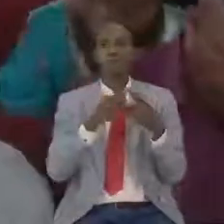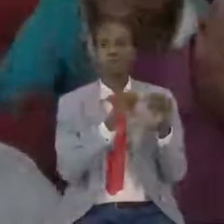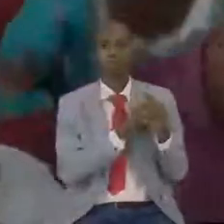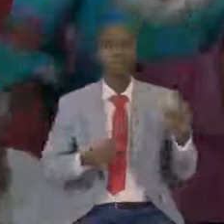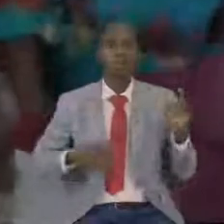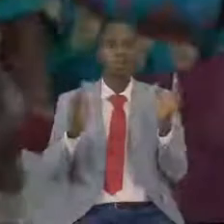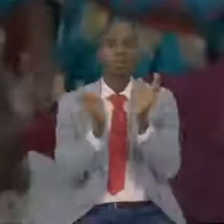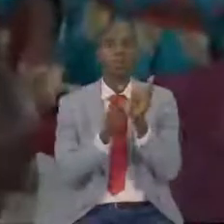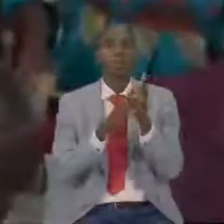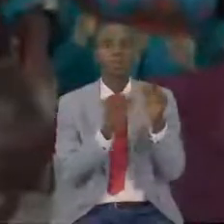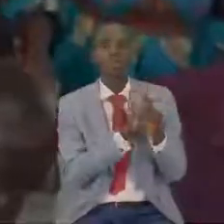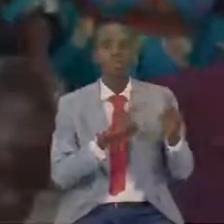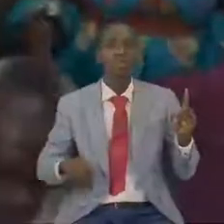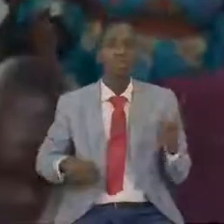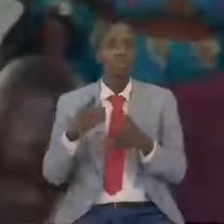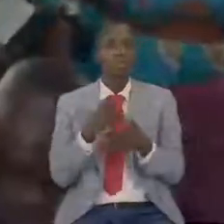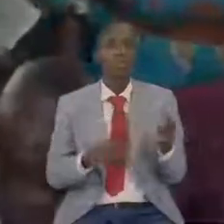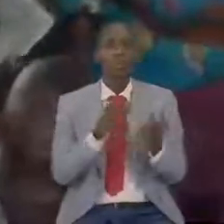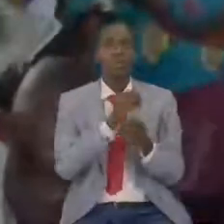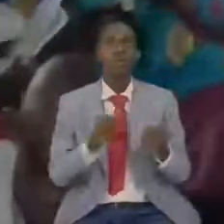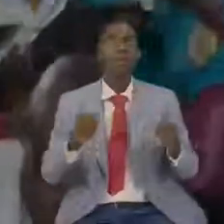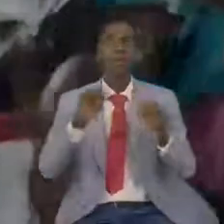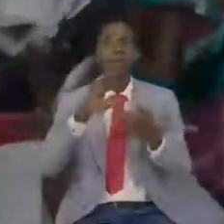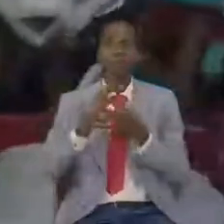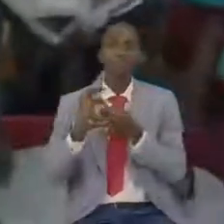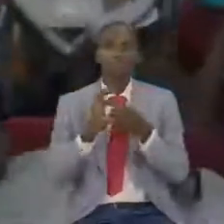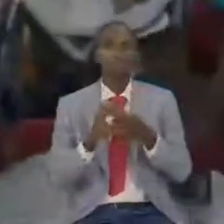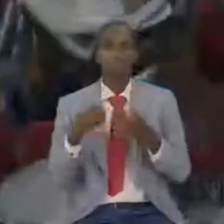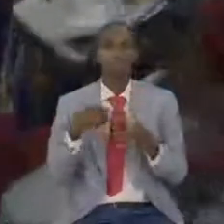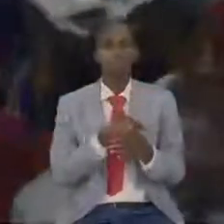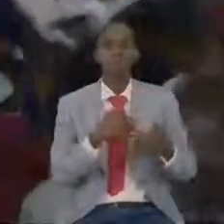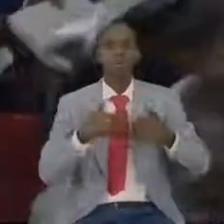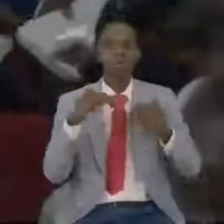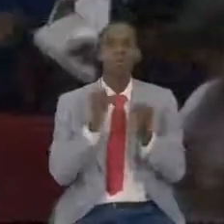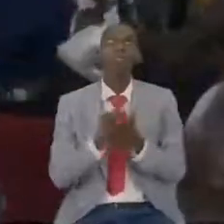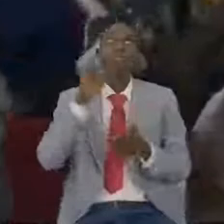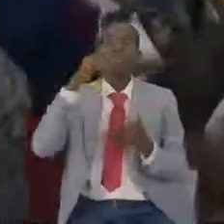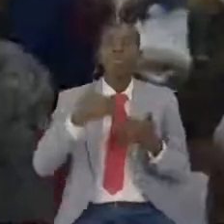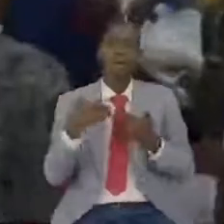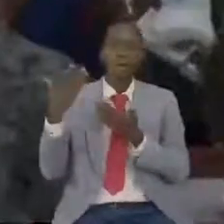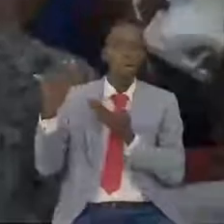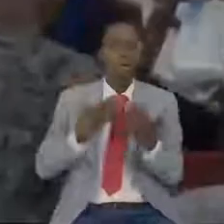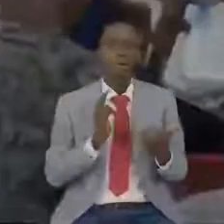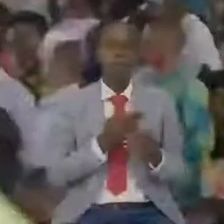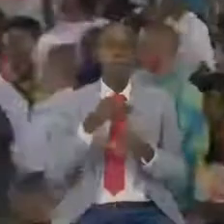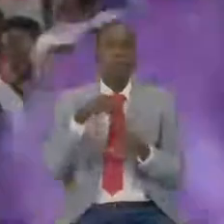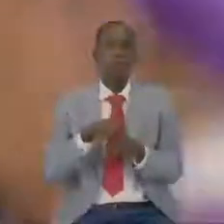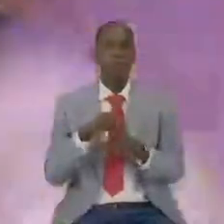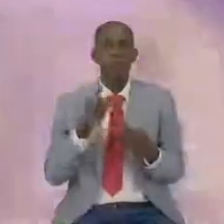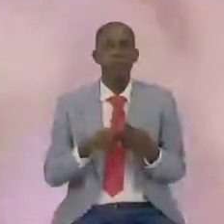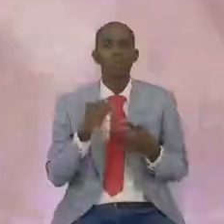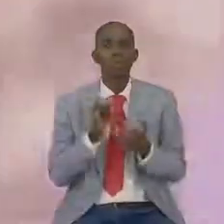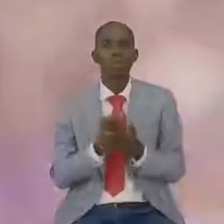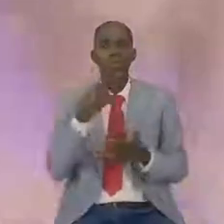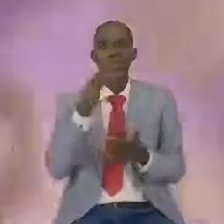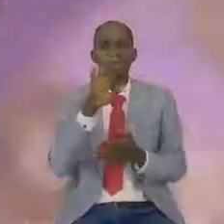Gloire à Dieu. Oh, quelle relation avons-nous qu'il nous a conduits. Et il dit, ton